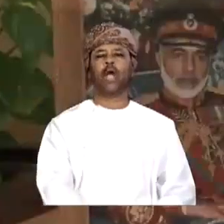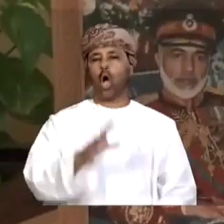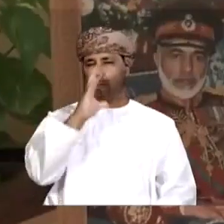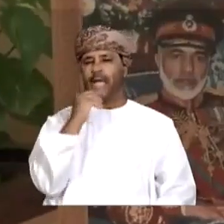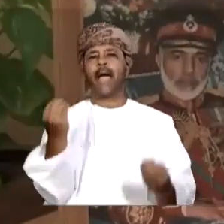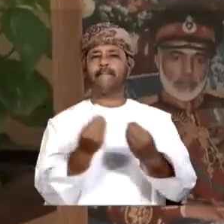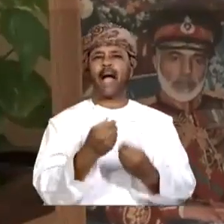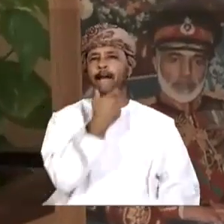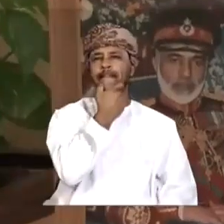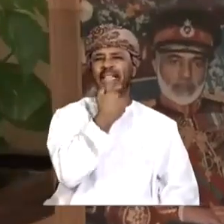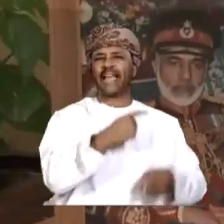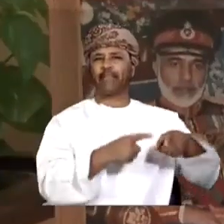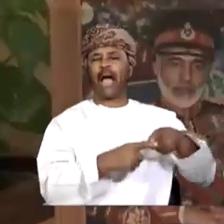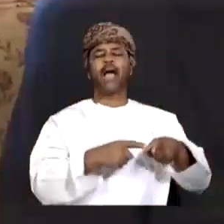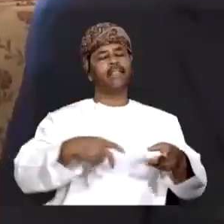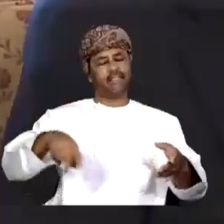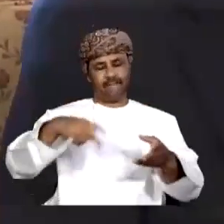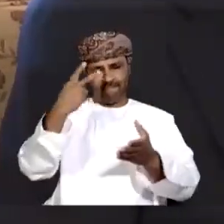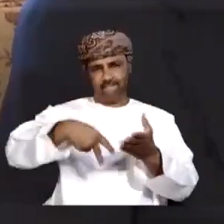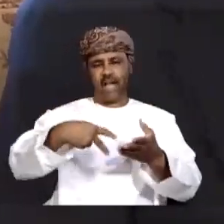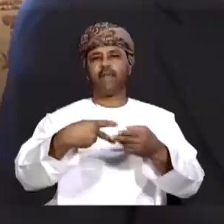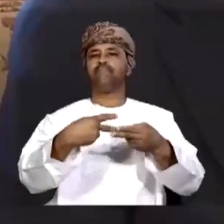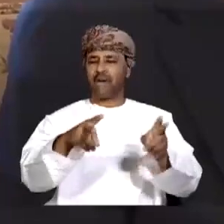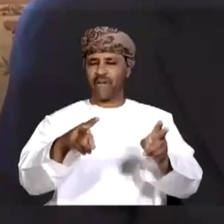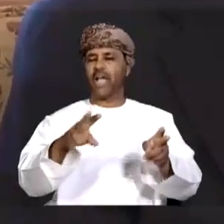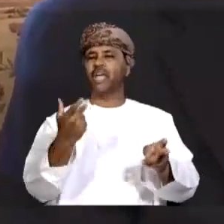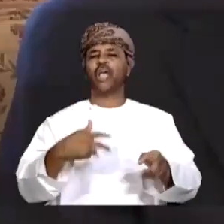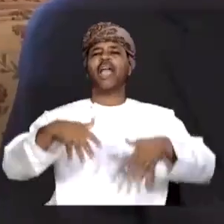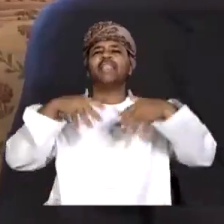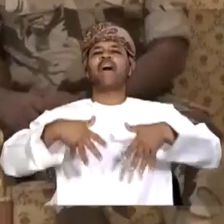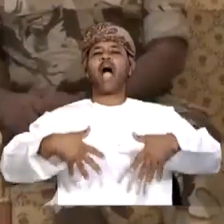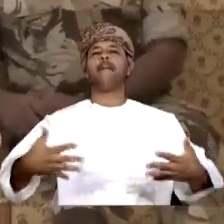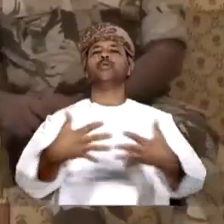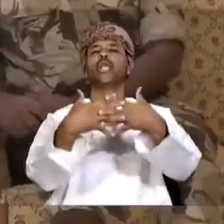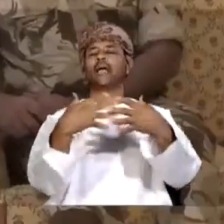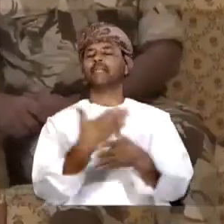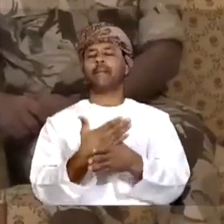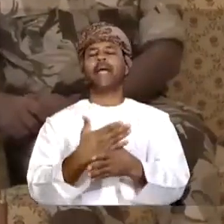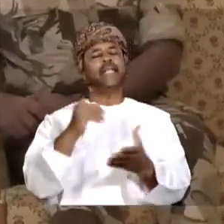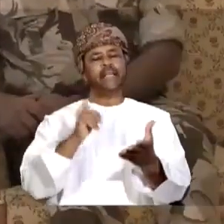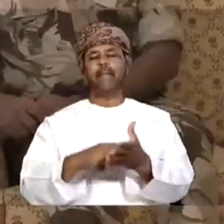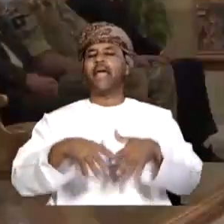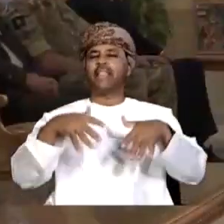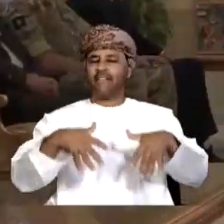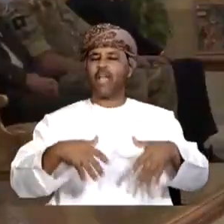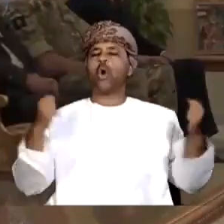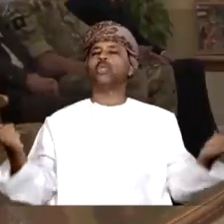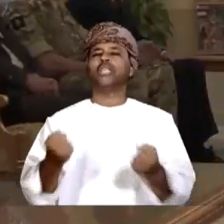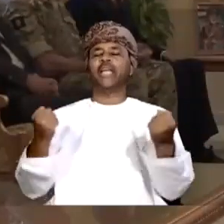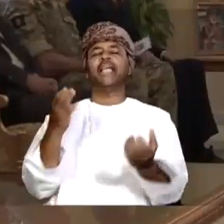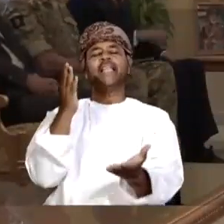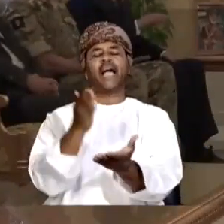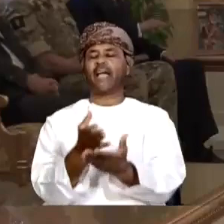السلطنة والمملكة المتحدة تتفقان على إبرام اتفاقية دفاع مشترك لتأطير التزام دفاعي وتدريبي